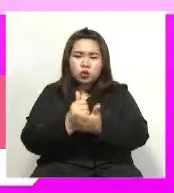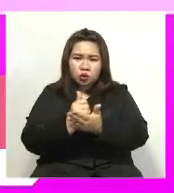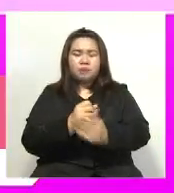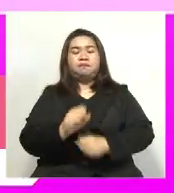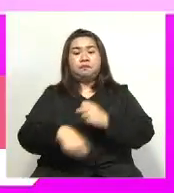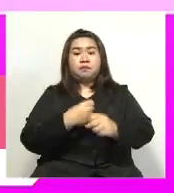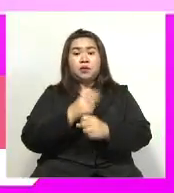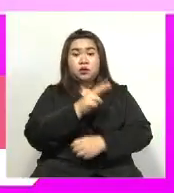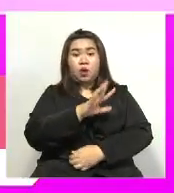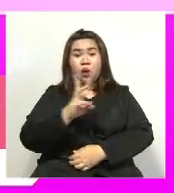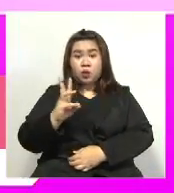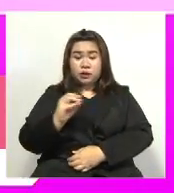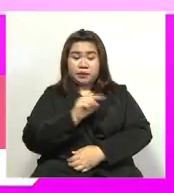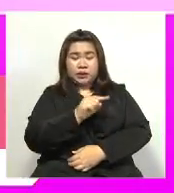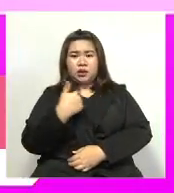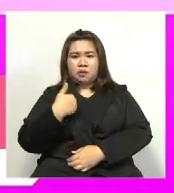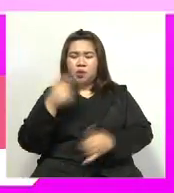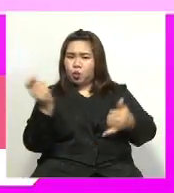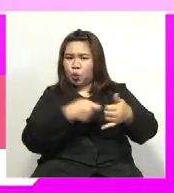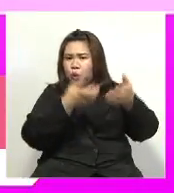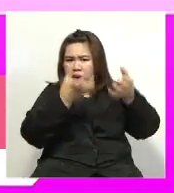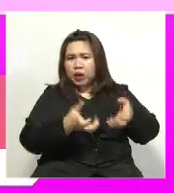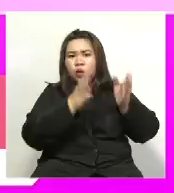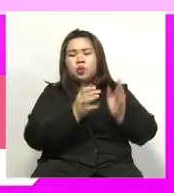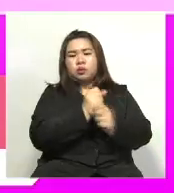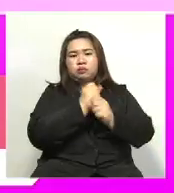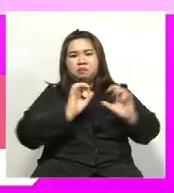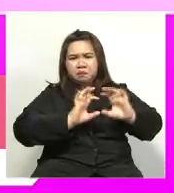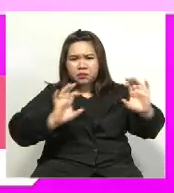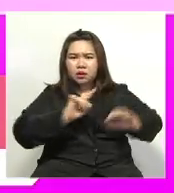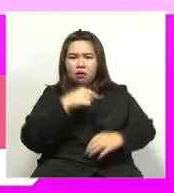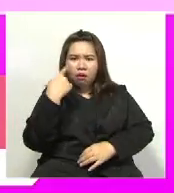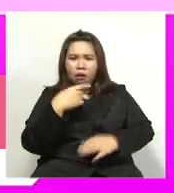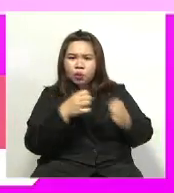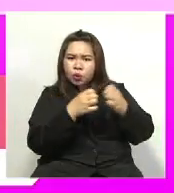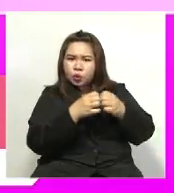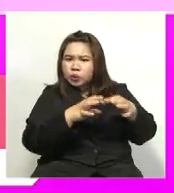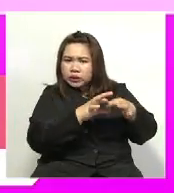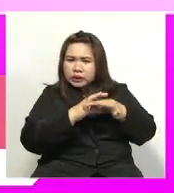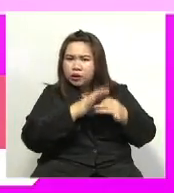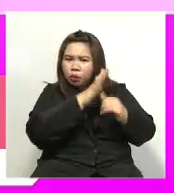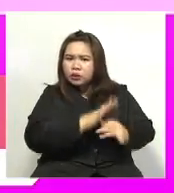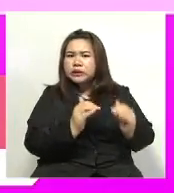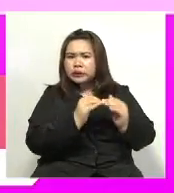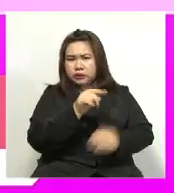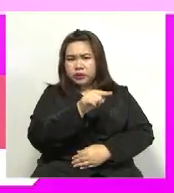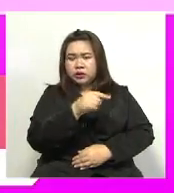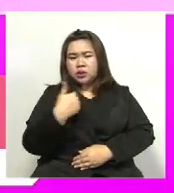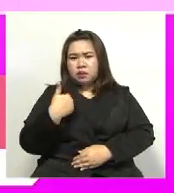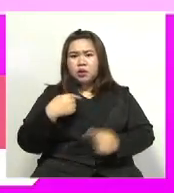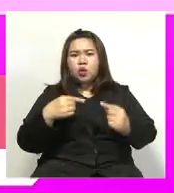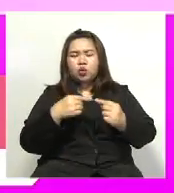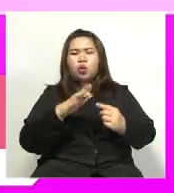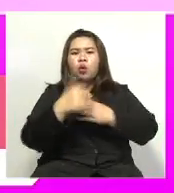2560ศาลก็ได้พิพากษาลงโทษอย่างหนักกับเจ้าที่ของรัฐระดับสูงที่เข้าไปมีส่วนเกี่ยวข้องกับค้ามนุษย์ที่เป็นคดีโรฮิงญ